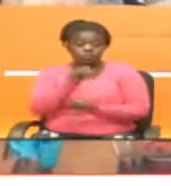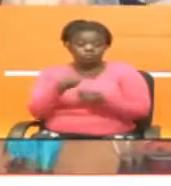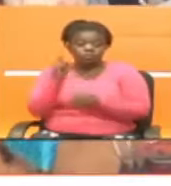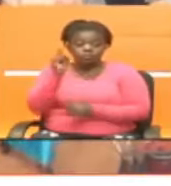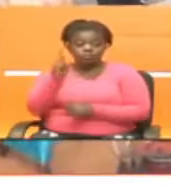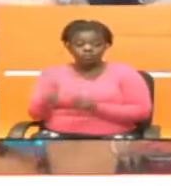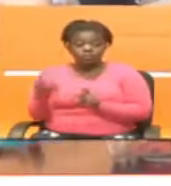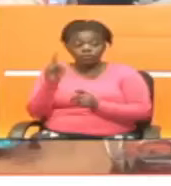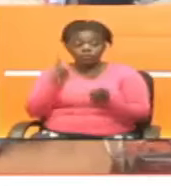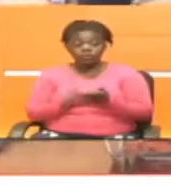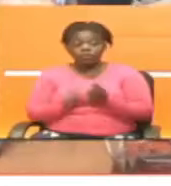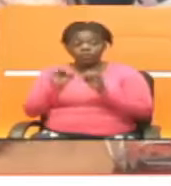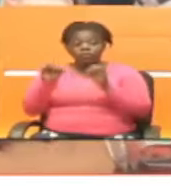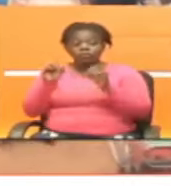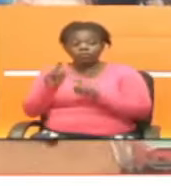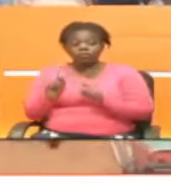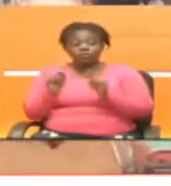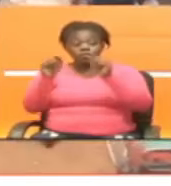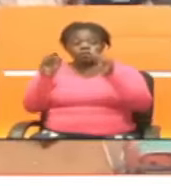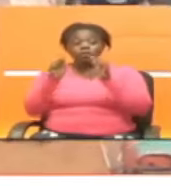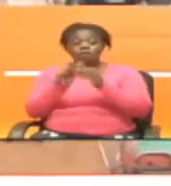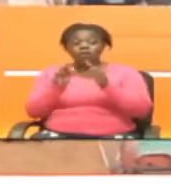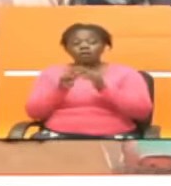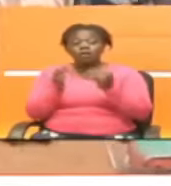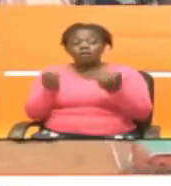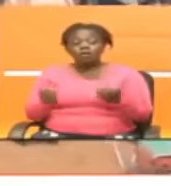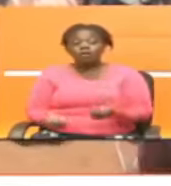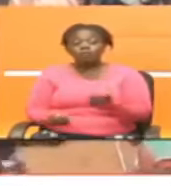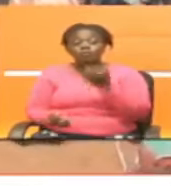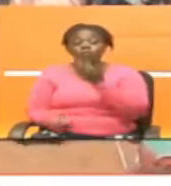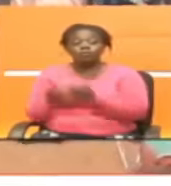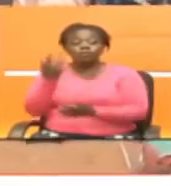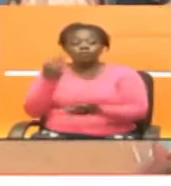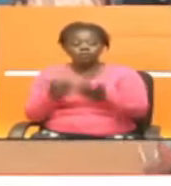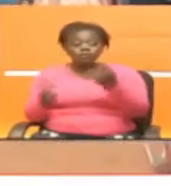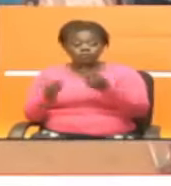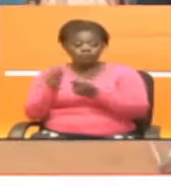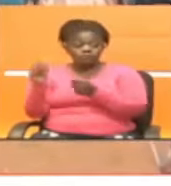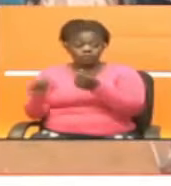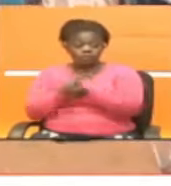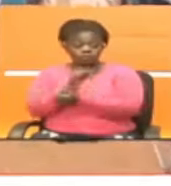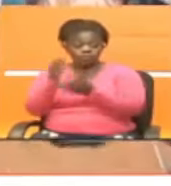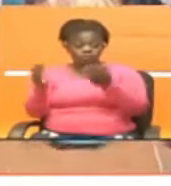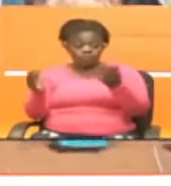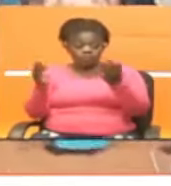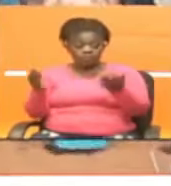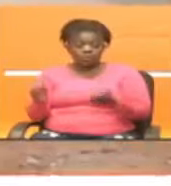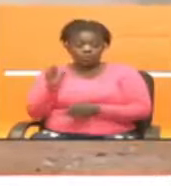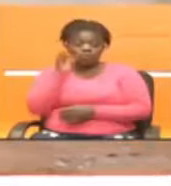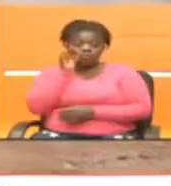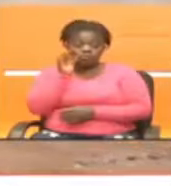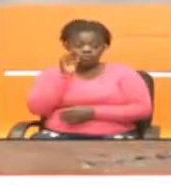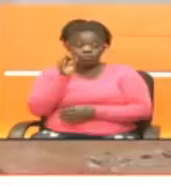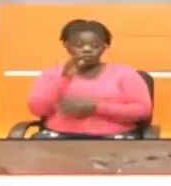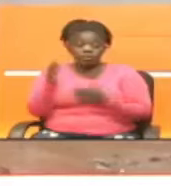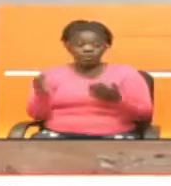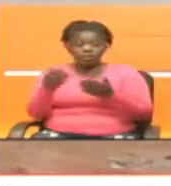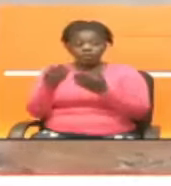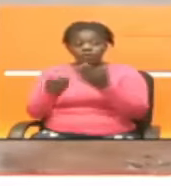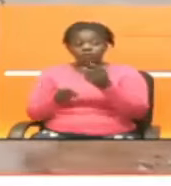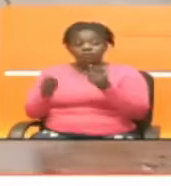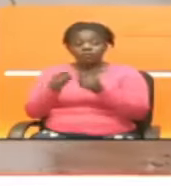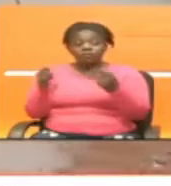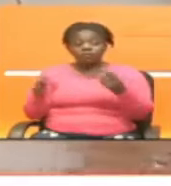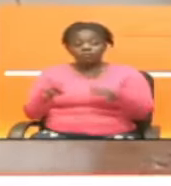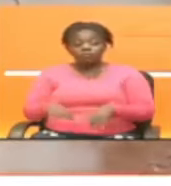abatuuze olufunya amawulire gano ne bakira enju ya Katugo ne bagiteekera omuliro n'okusaanyaawo emisiri gy'emmwanyi n'ebitooke nga